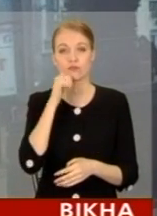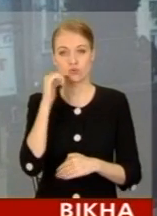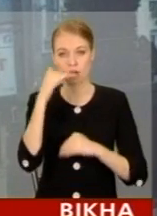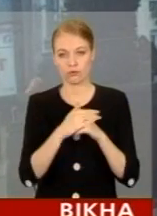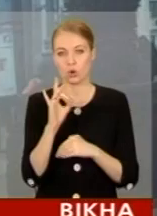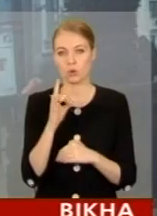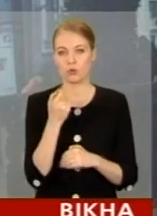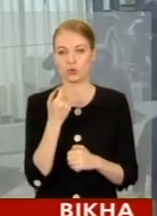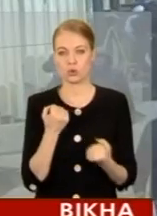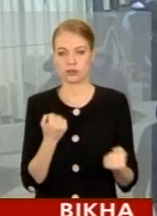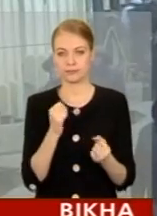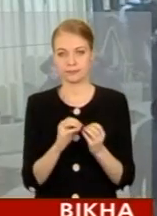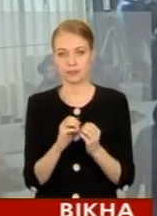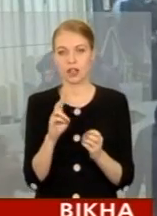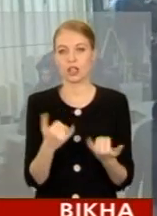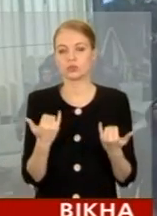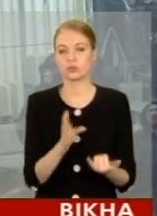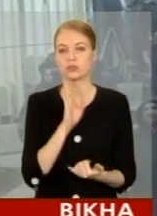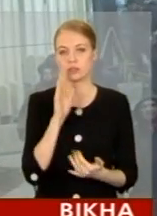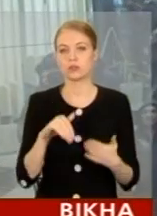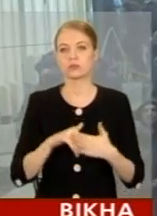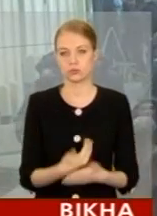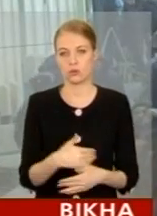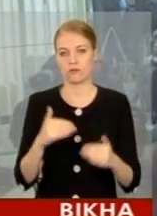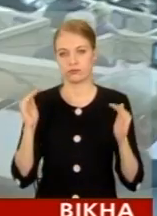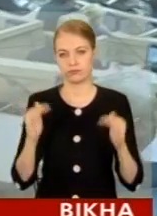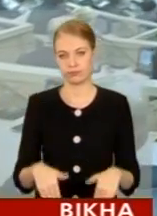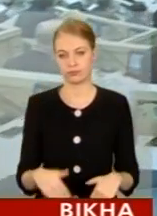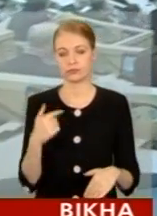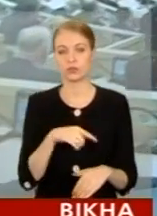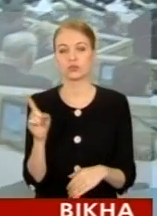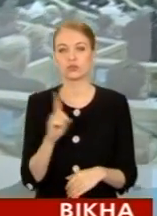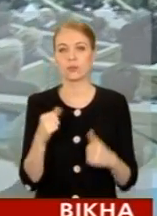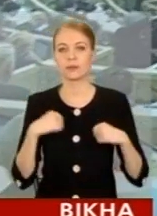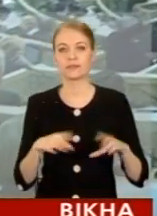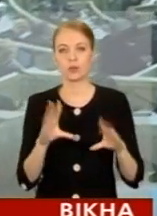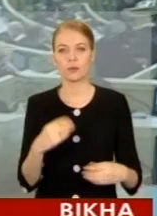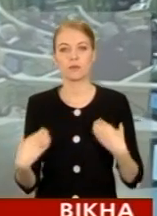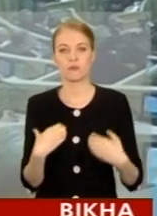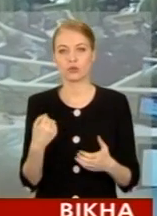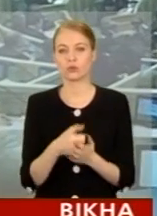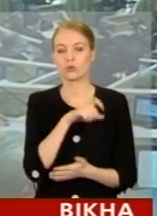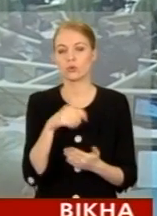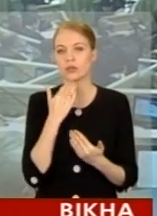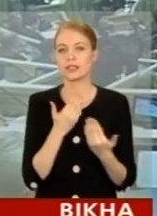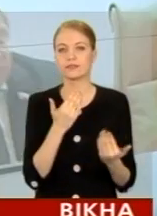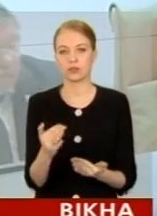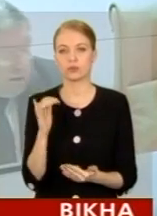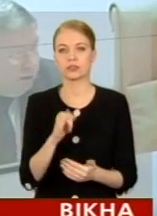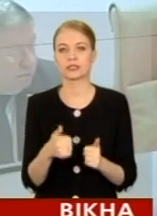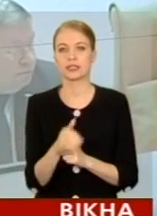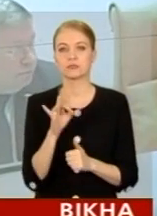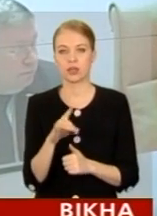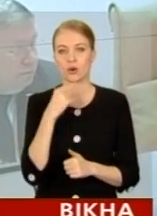рубль дещо укріпився. Втім, уже сьогодні зранку знову почав падати. Аби втихомирити паніку, до людей звернулася і